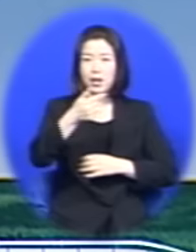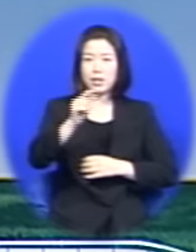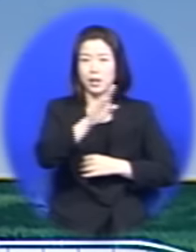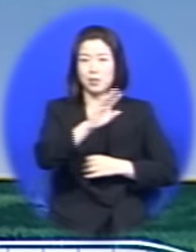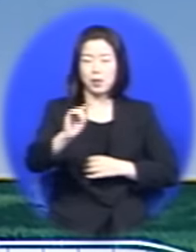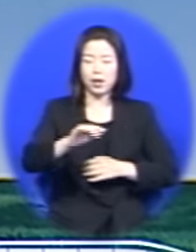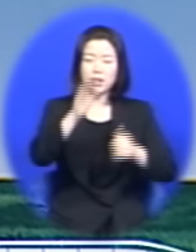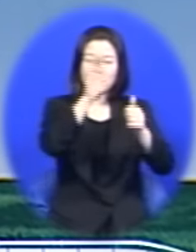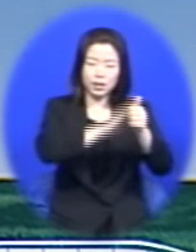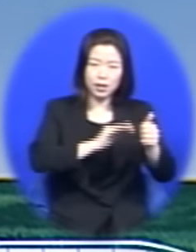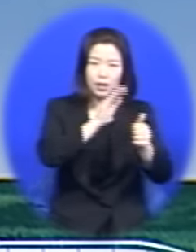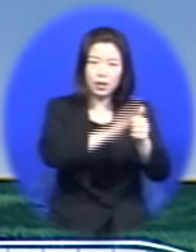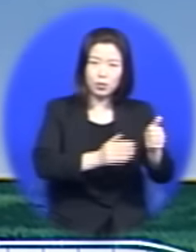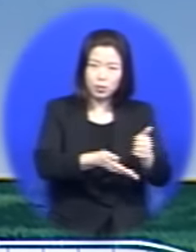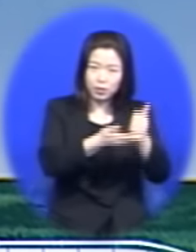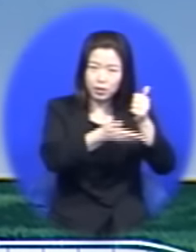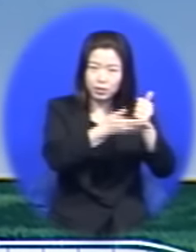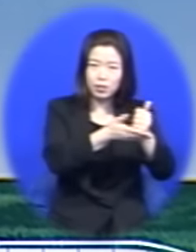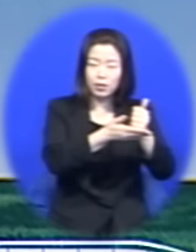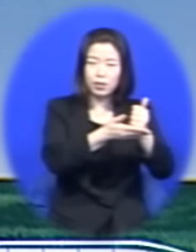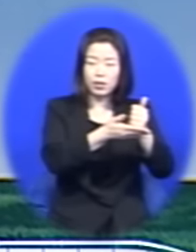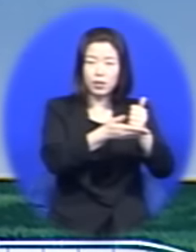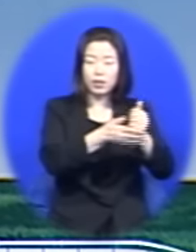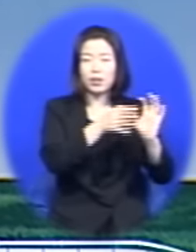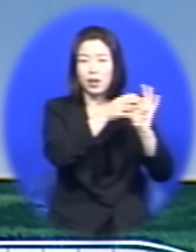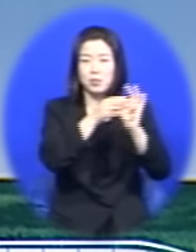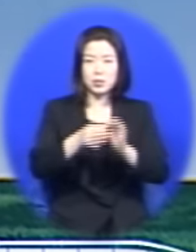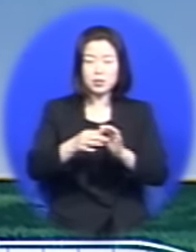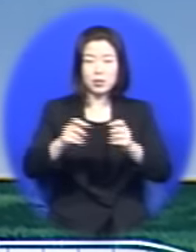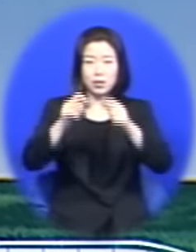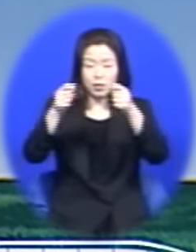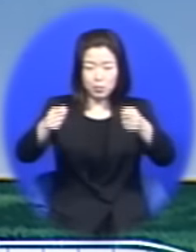격려해 가면서 이렇게 수료를 하신 분도 있더라고요.